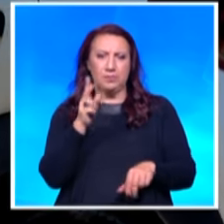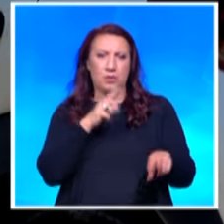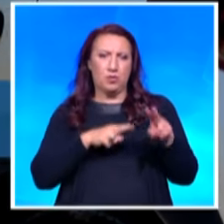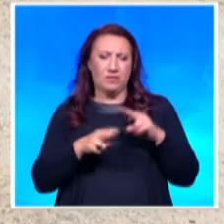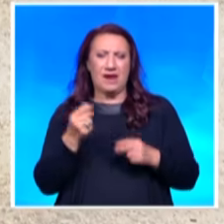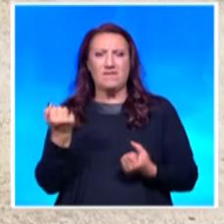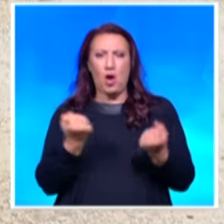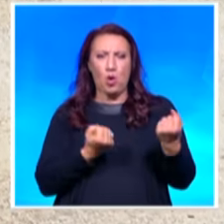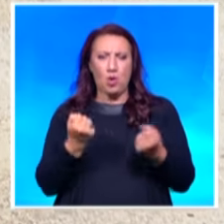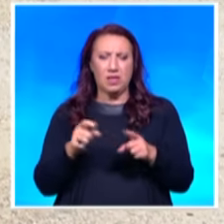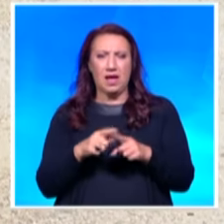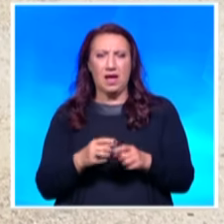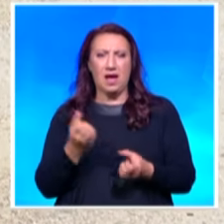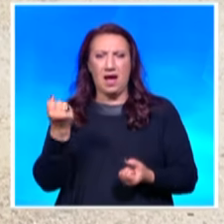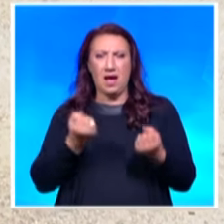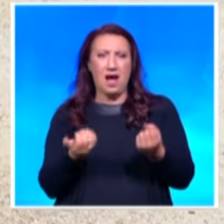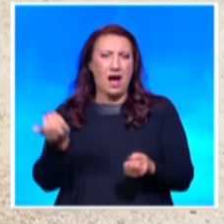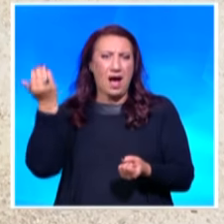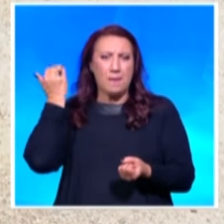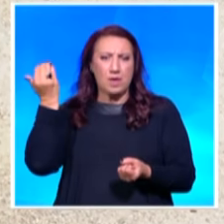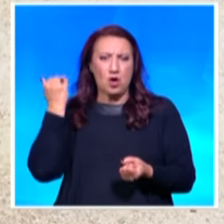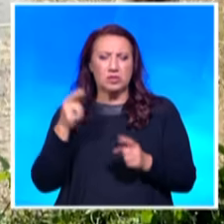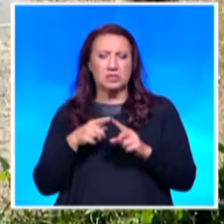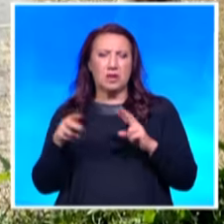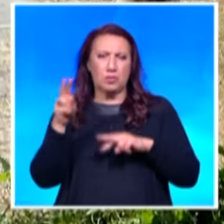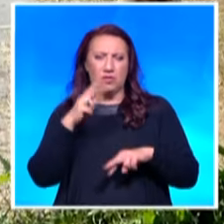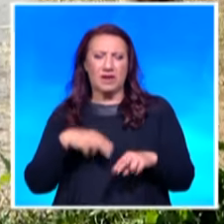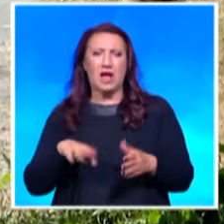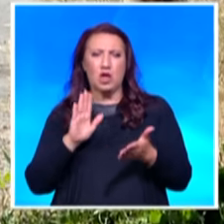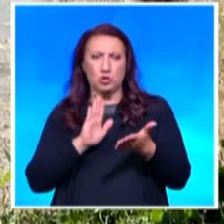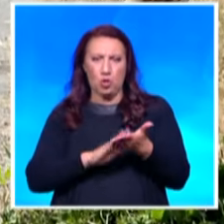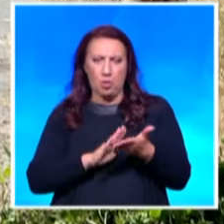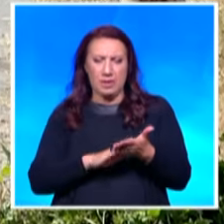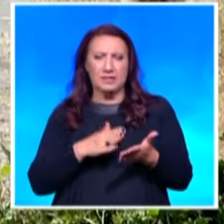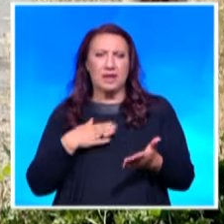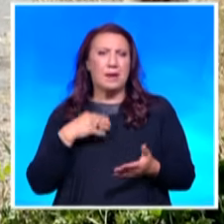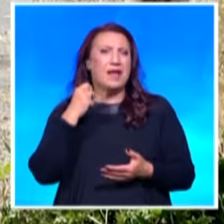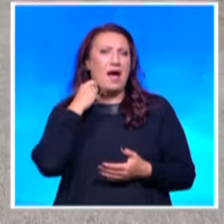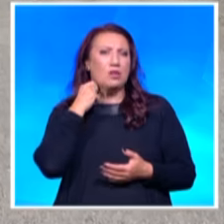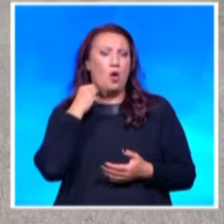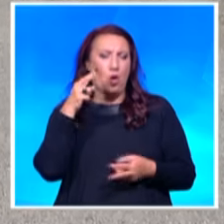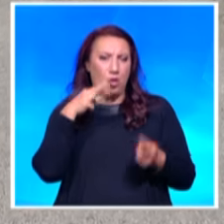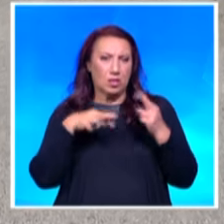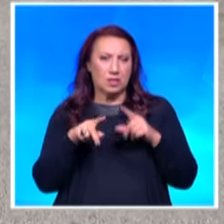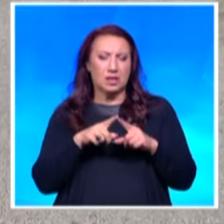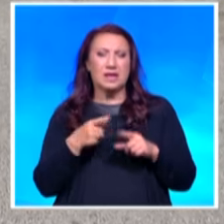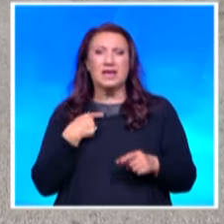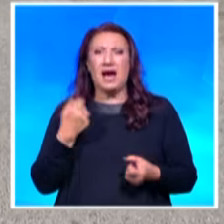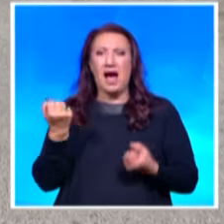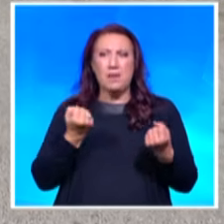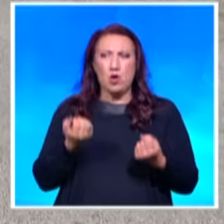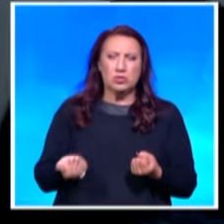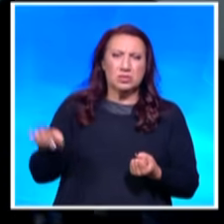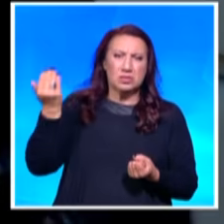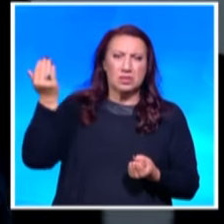камиони. Органите на реда следяха за неизрядни документи, наличие на алкохол в кръвта и претоварване на превозните средства.